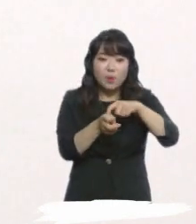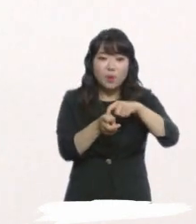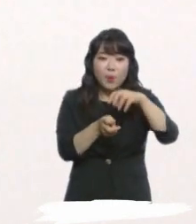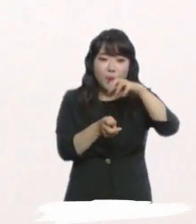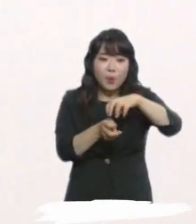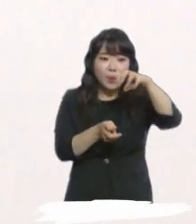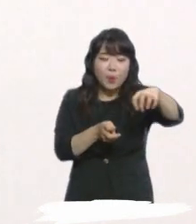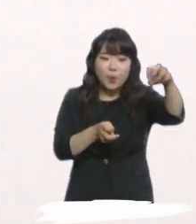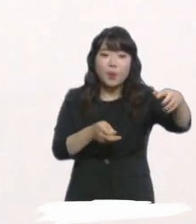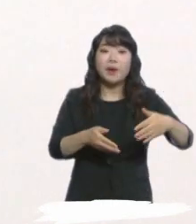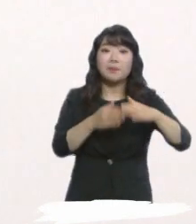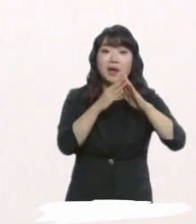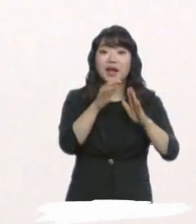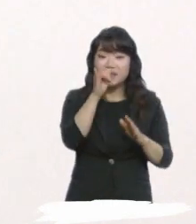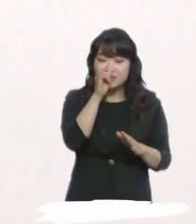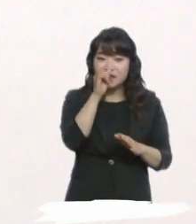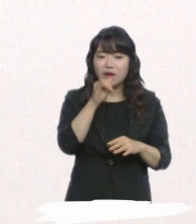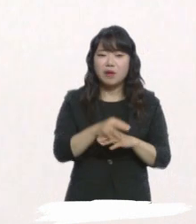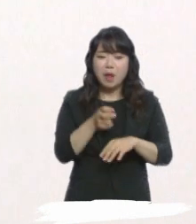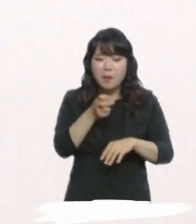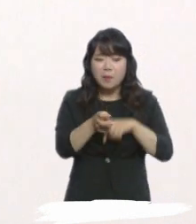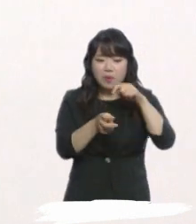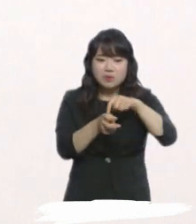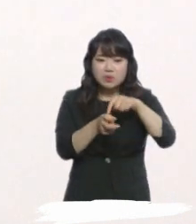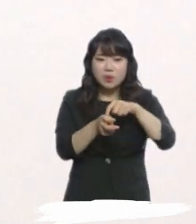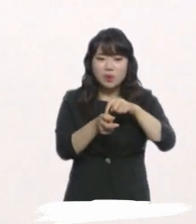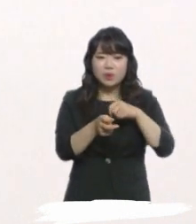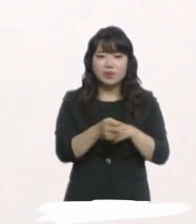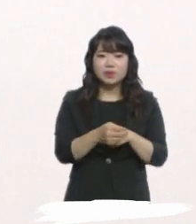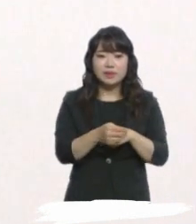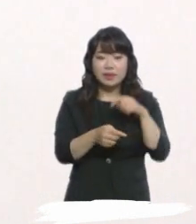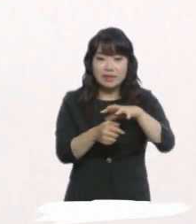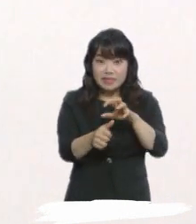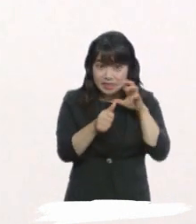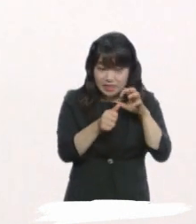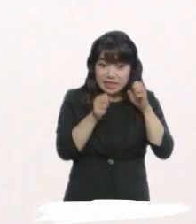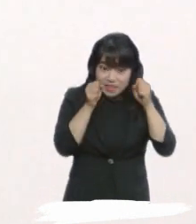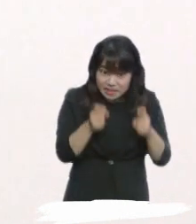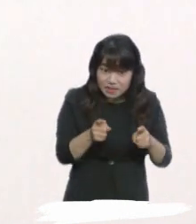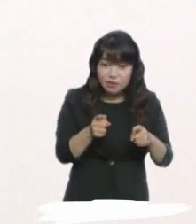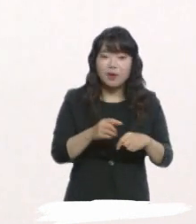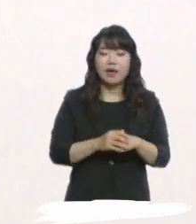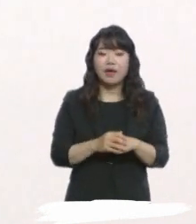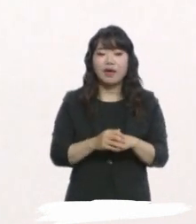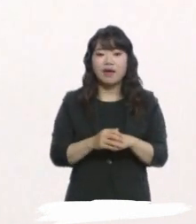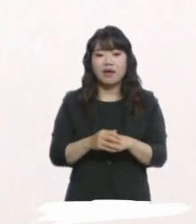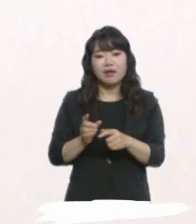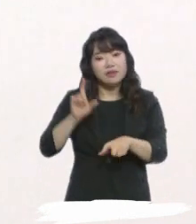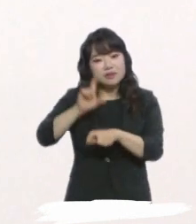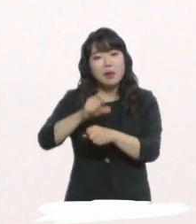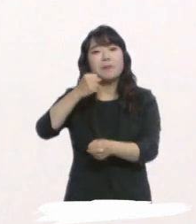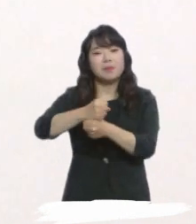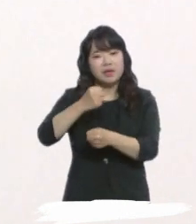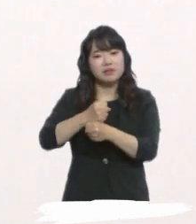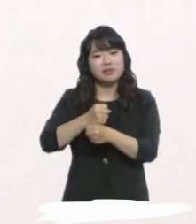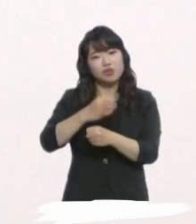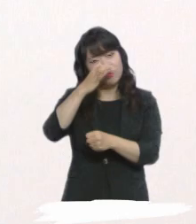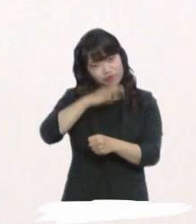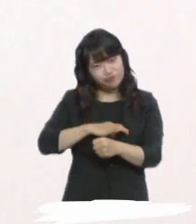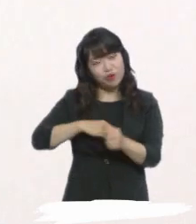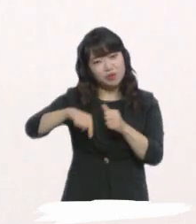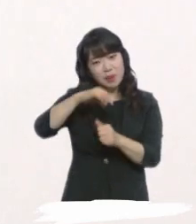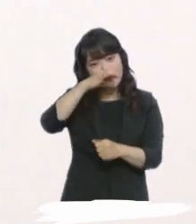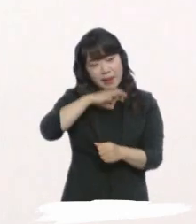설치가 돼 있는 상태고 그 버스 정류장을 활용을 해서 그 스마트 쉼터를 만들면 효과적인 행정이 되지